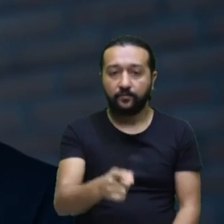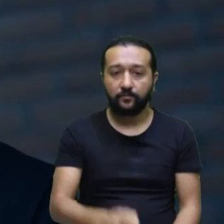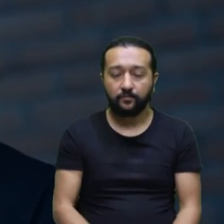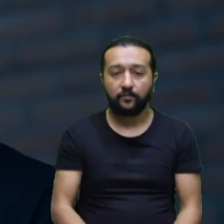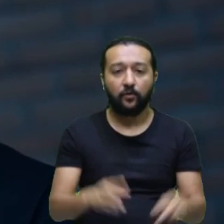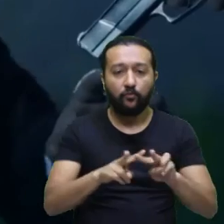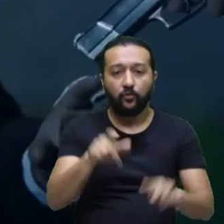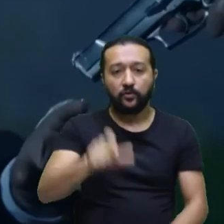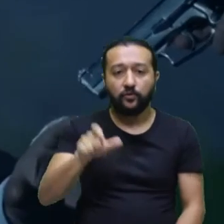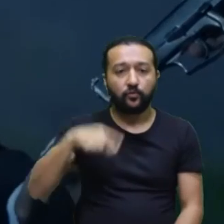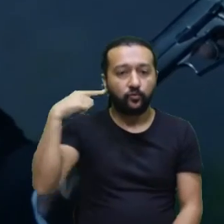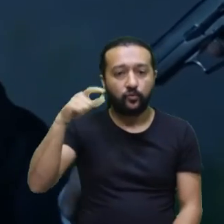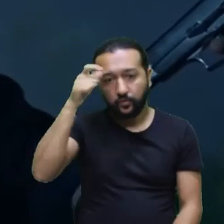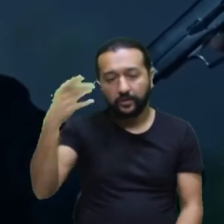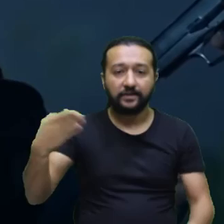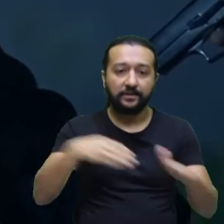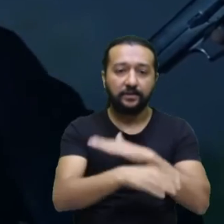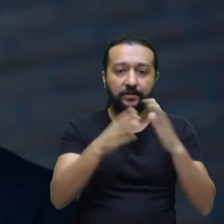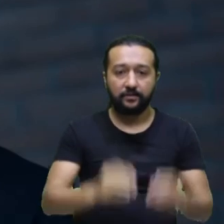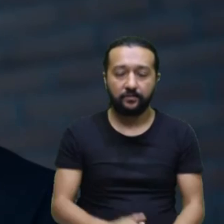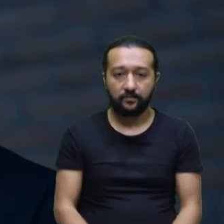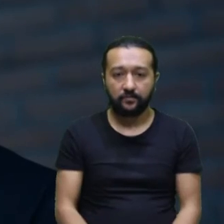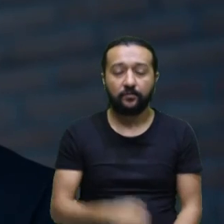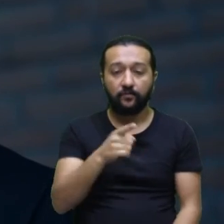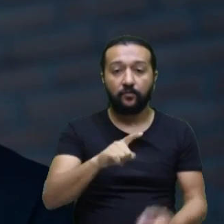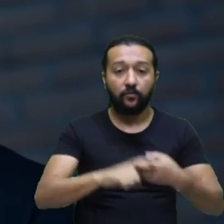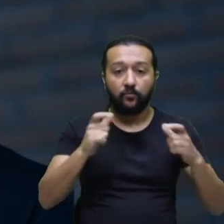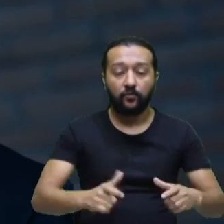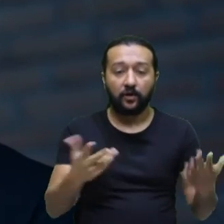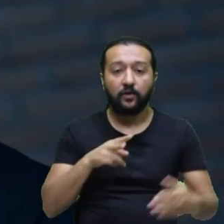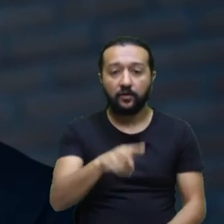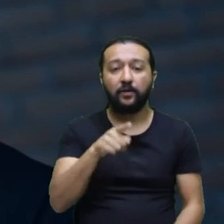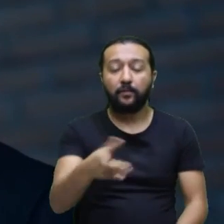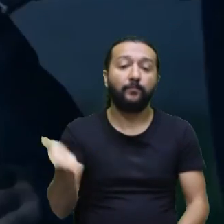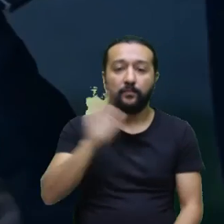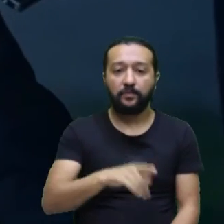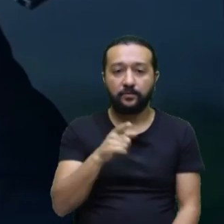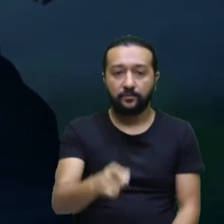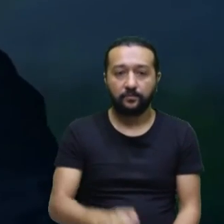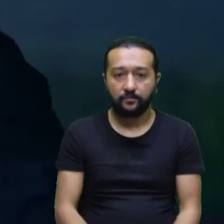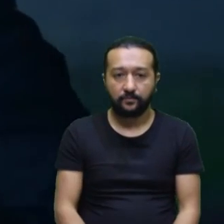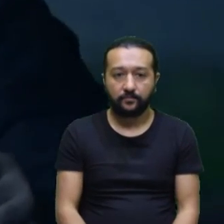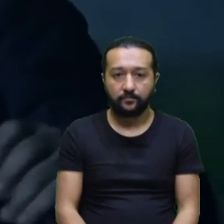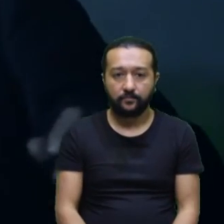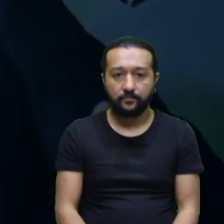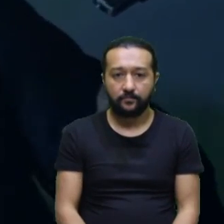biliyorsun? Mültecilerin Suriye'den Türkiye'ye nasıl girdiklerini ve buradan hangi yollarla... Başka!